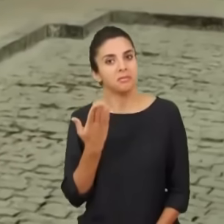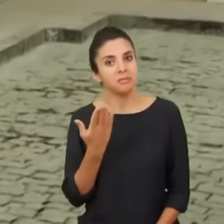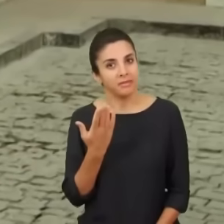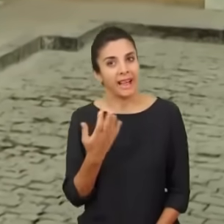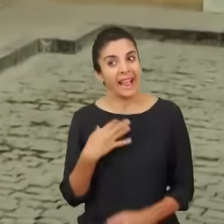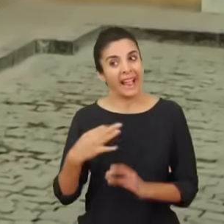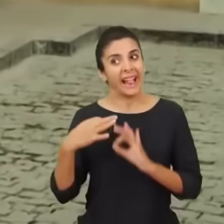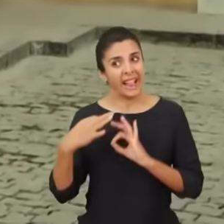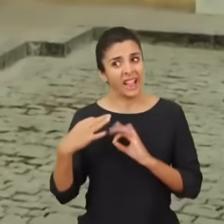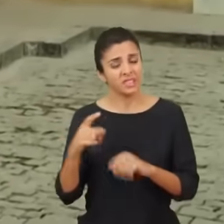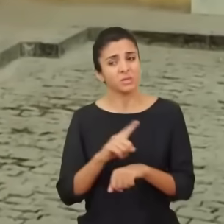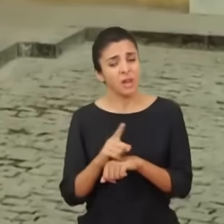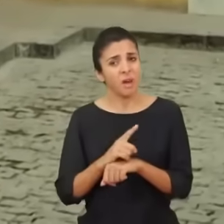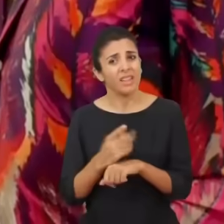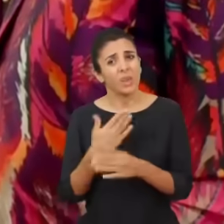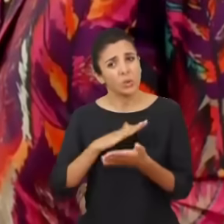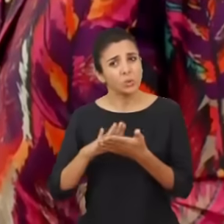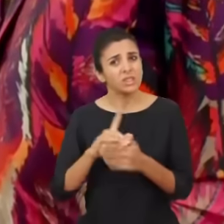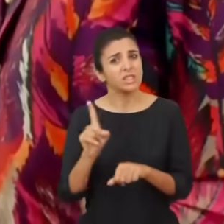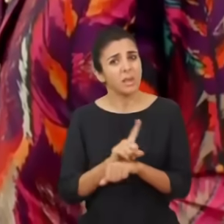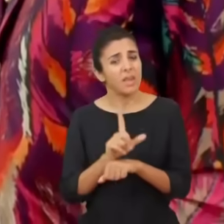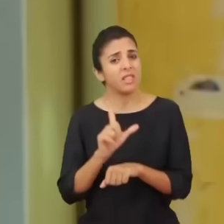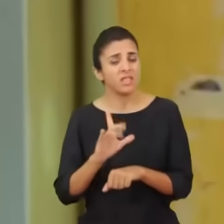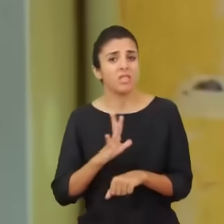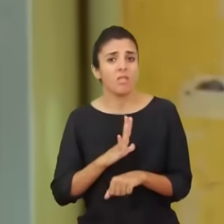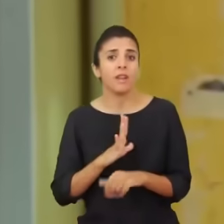arayı düzeltmek biraz zaman alacak galiba ya. Efendim?